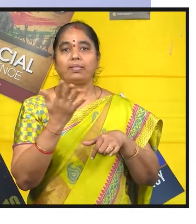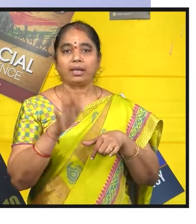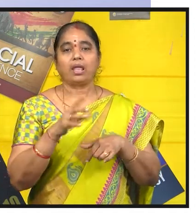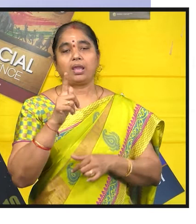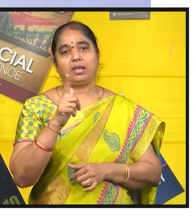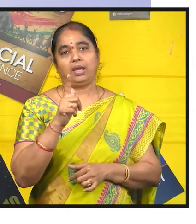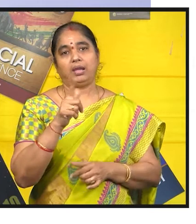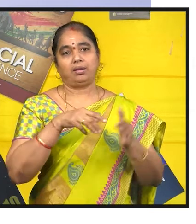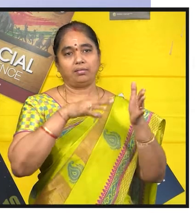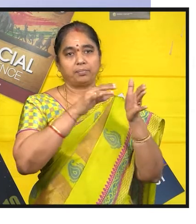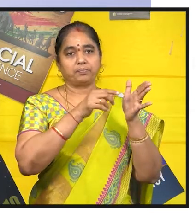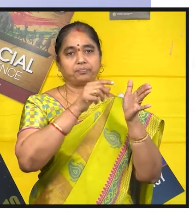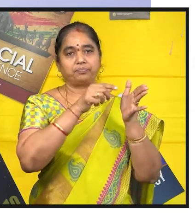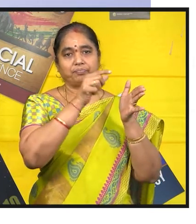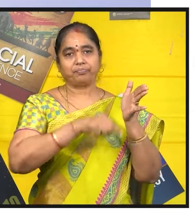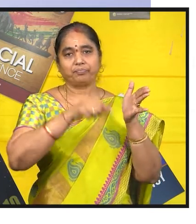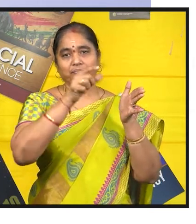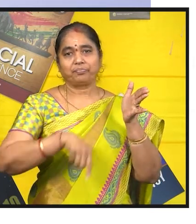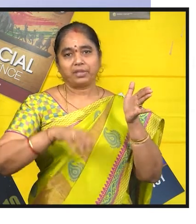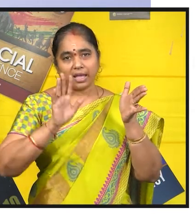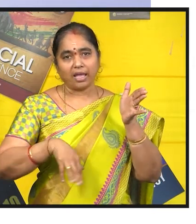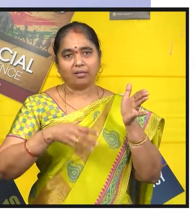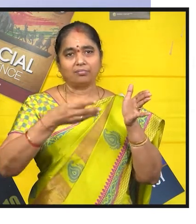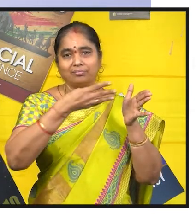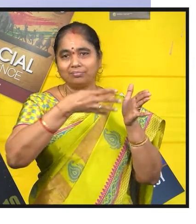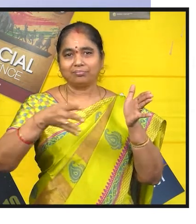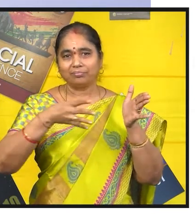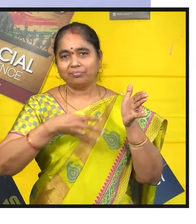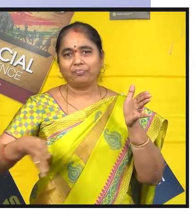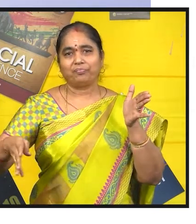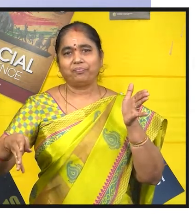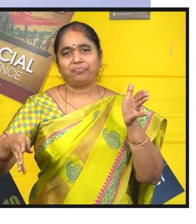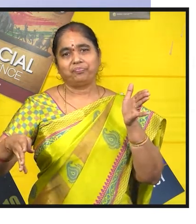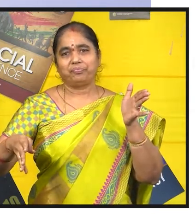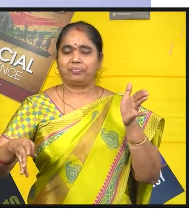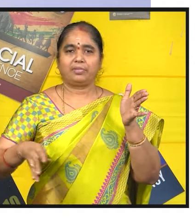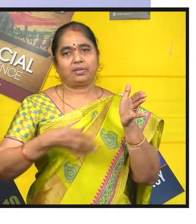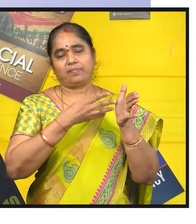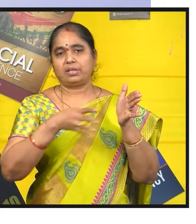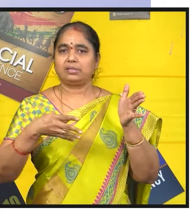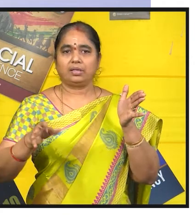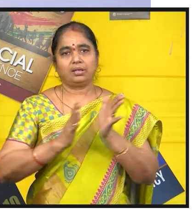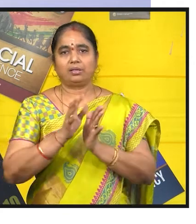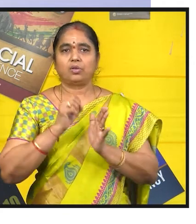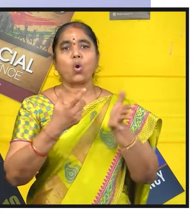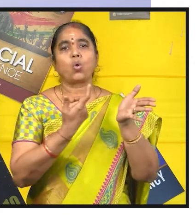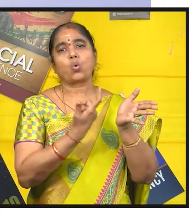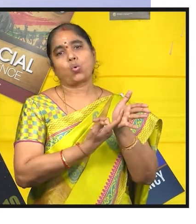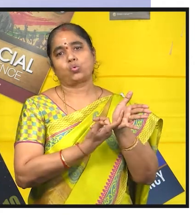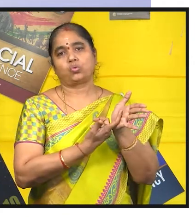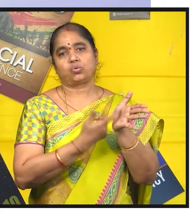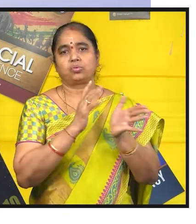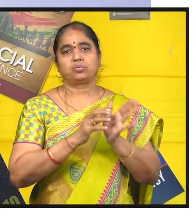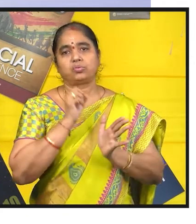இருக்கிறது? 7 வரிசைகள் இருக்கிறது. கிடைமட்ட கோடுகளைத்தான் நம்ம என்ன என்று அழைக்கிறோம் என்று சொன்னால் வரிசைகள் என்று அழைக்கிறோம். இதில்